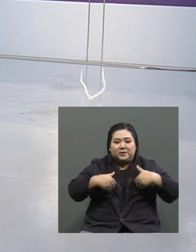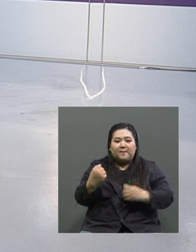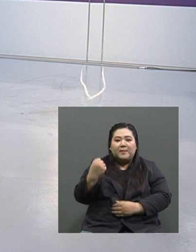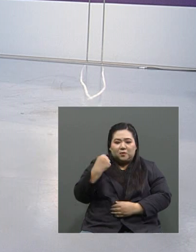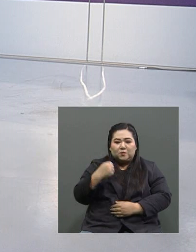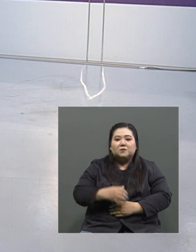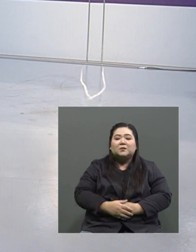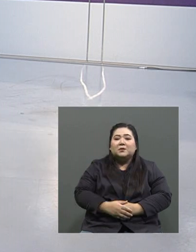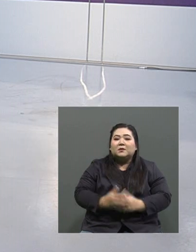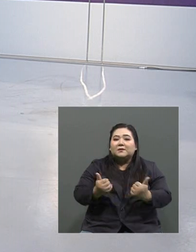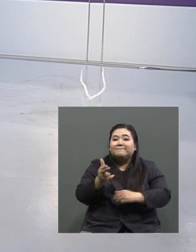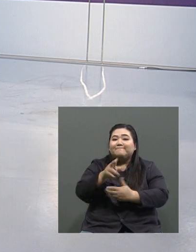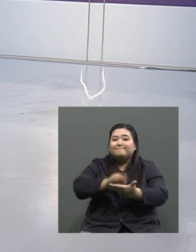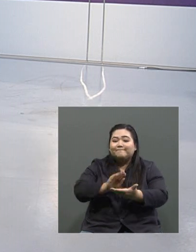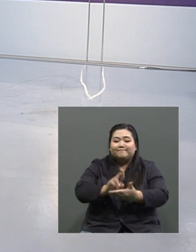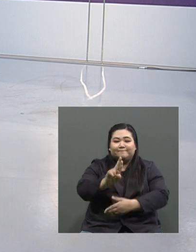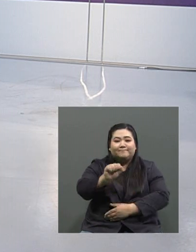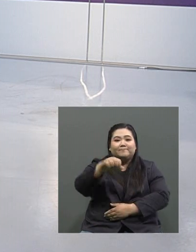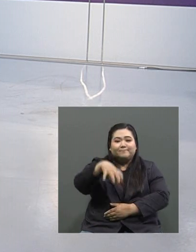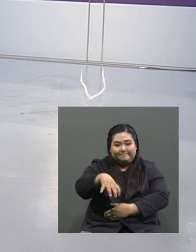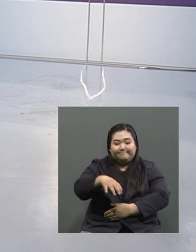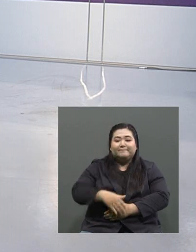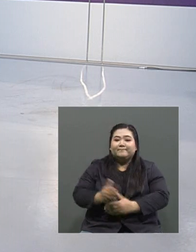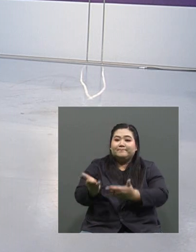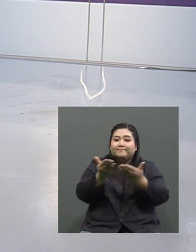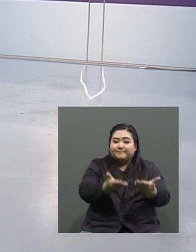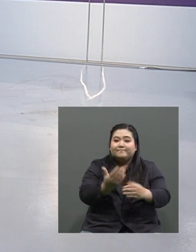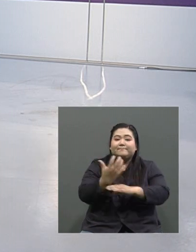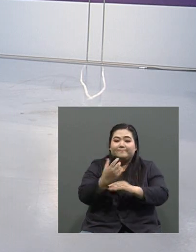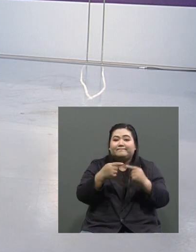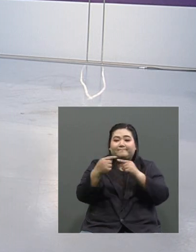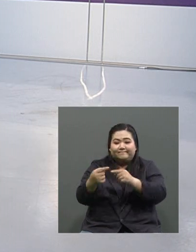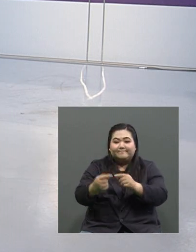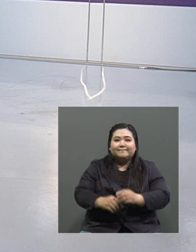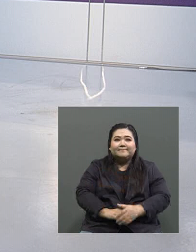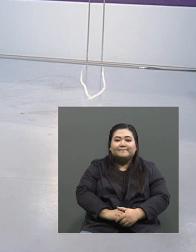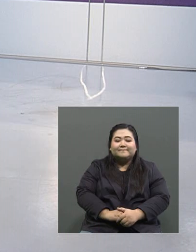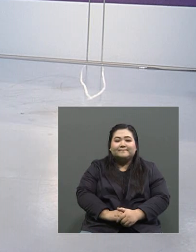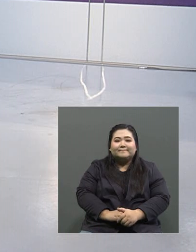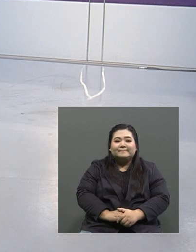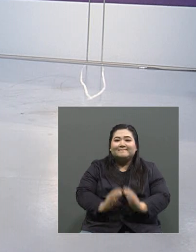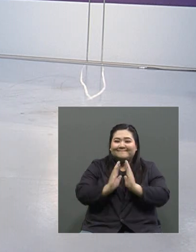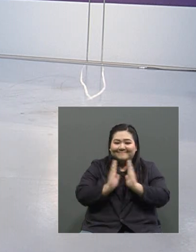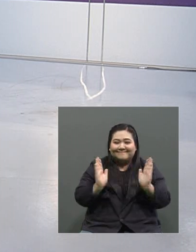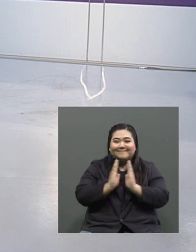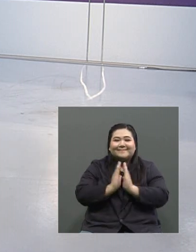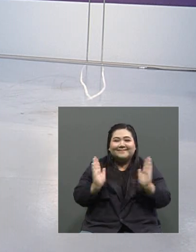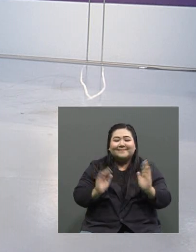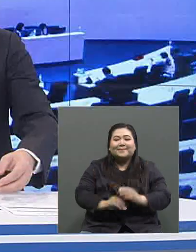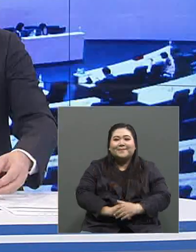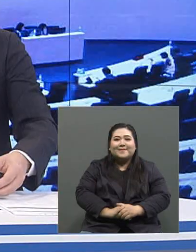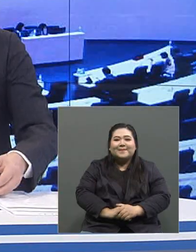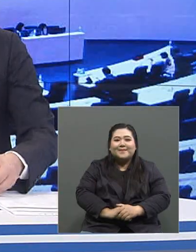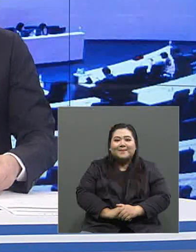คือยากาศที่เกิดขึ้นในสภาผู้แทนราษฎรช่วงนี้กลับไปที่คุณวีรศักดิ์คุณปัทมาพรครับค่ะขอบคุณค่ะคุณวรพัฒน์